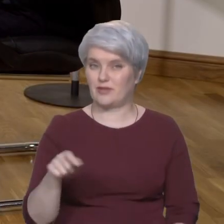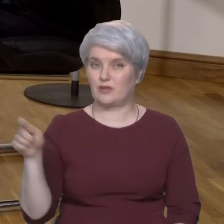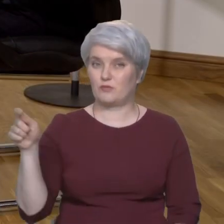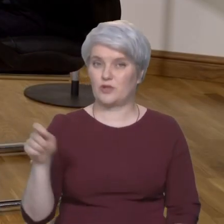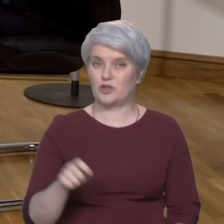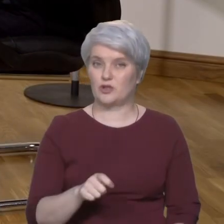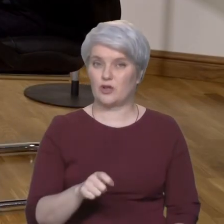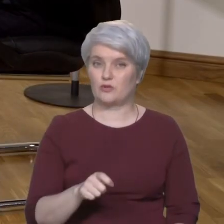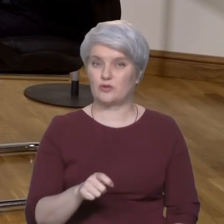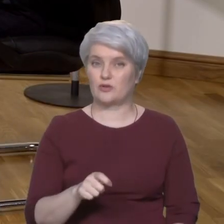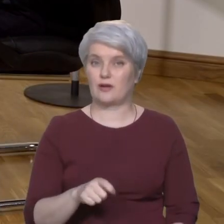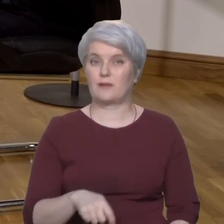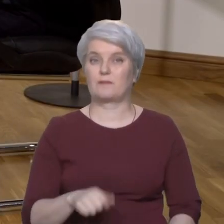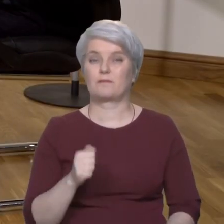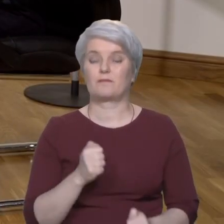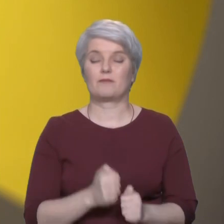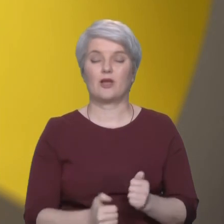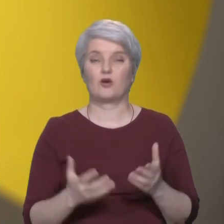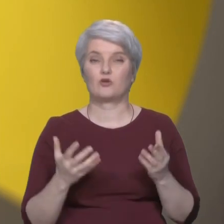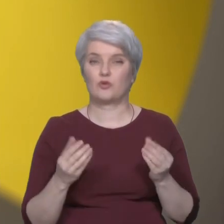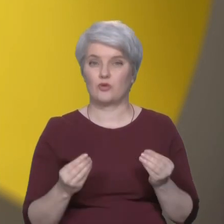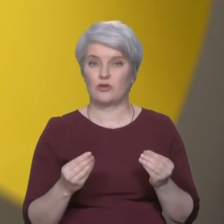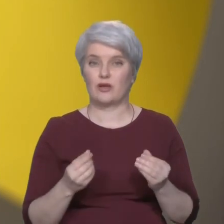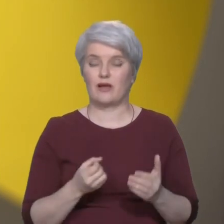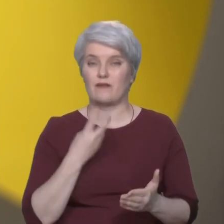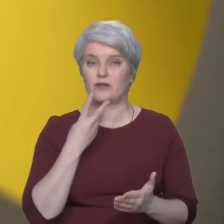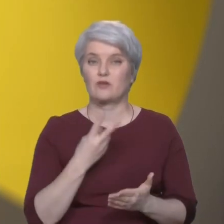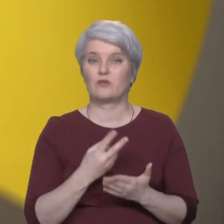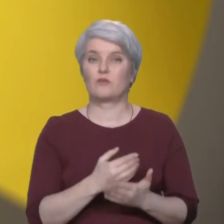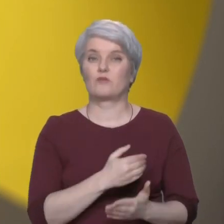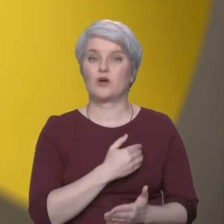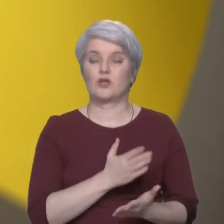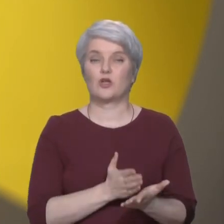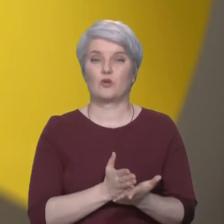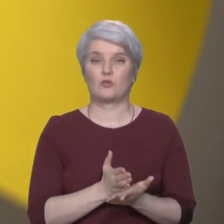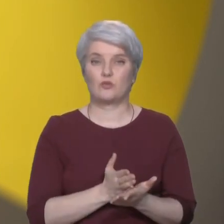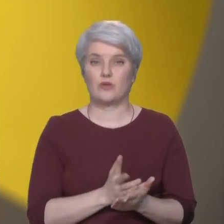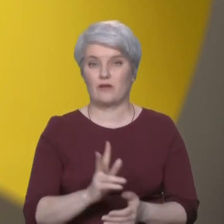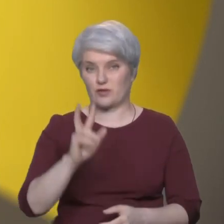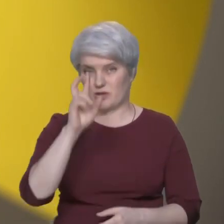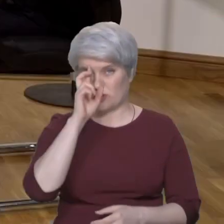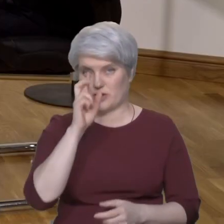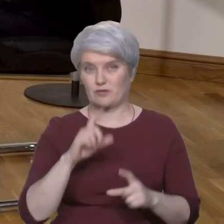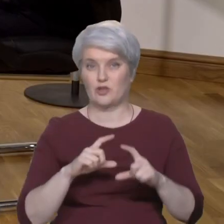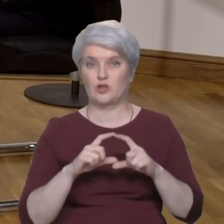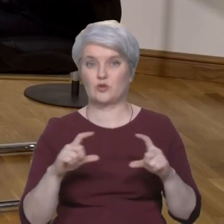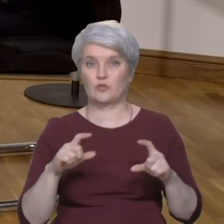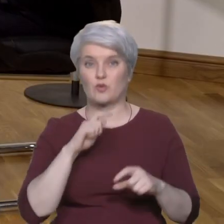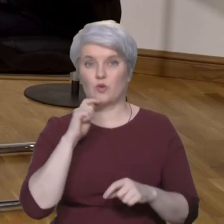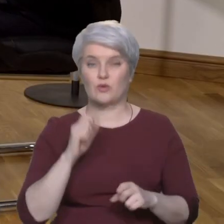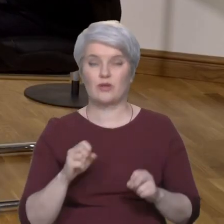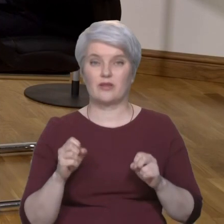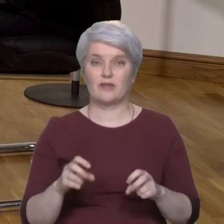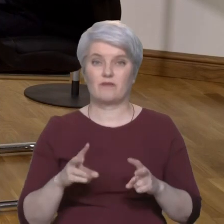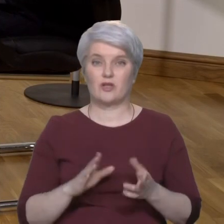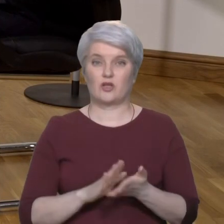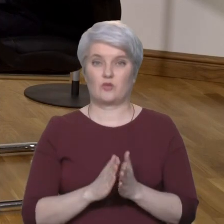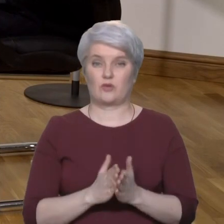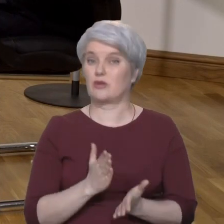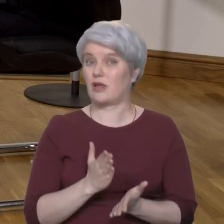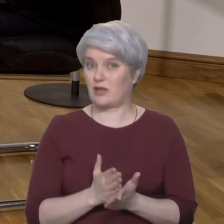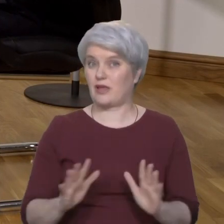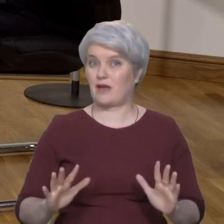приїжджаючи кожного дня, виявили бажання проходити службу в державній службі України з надзвичайних ситуацій. Тобто є випадки, коли